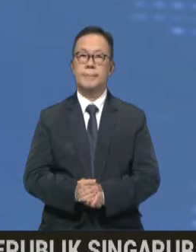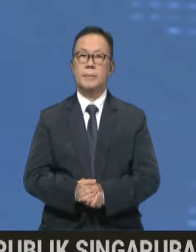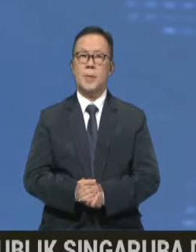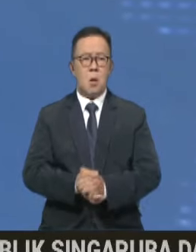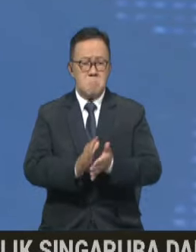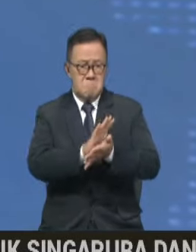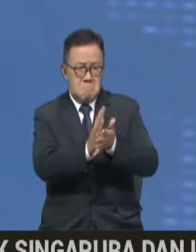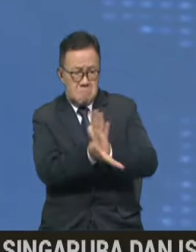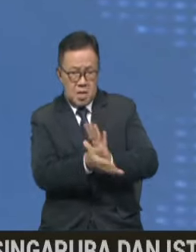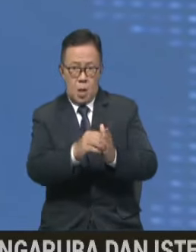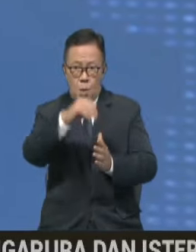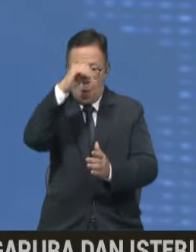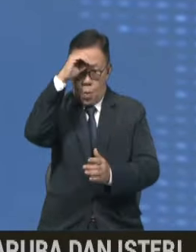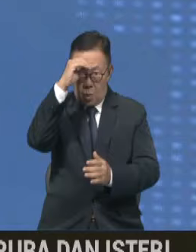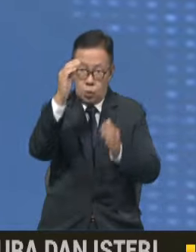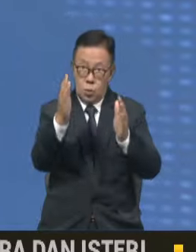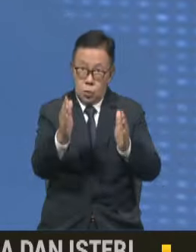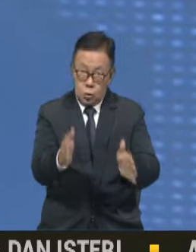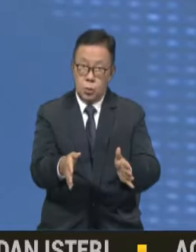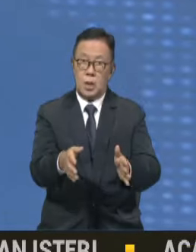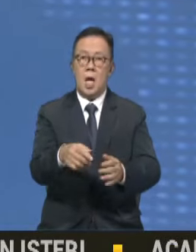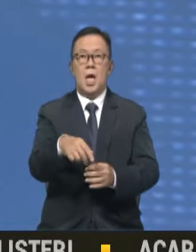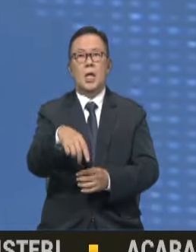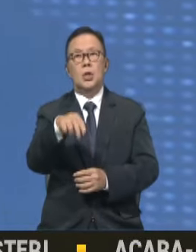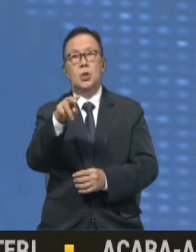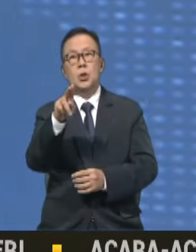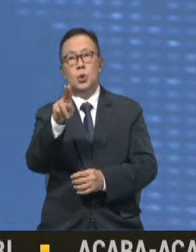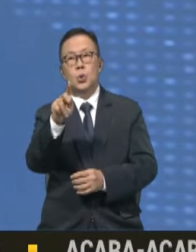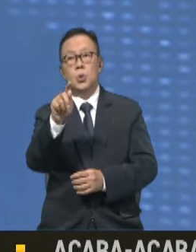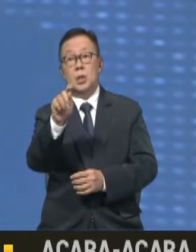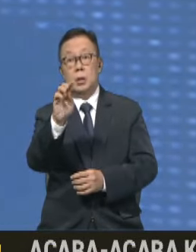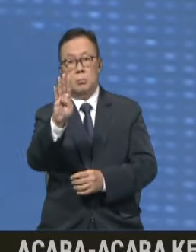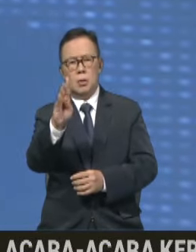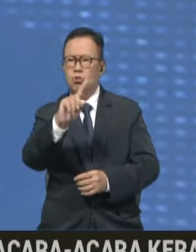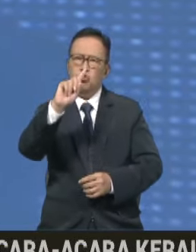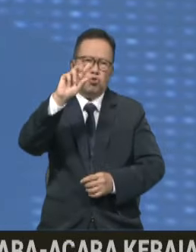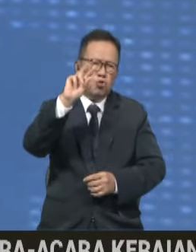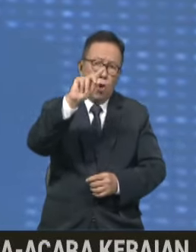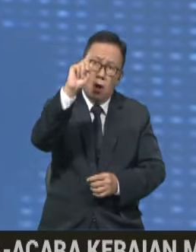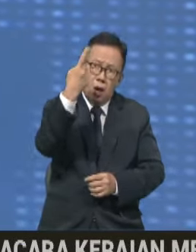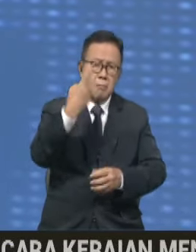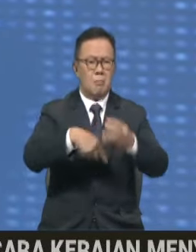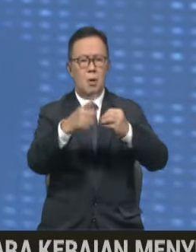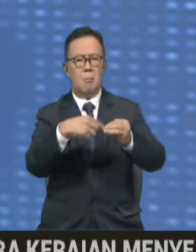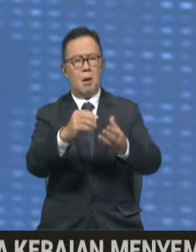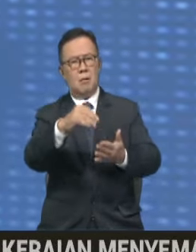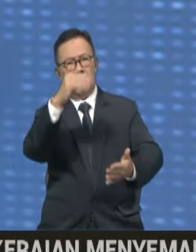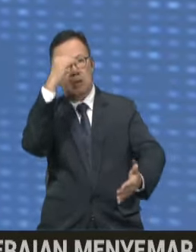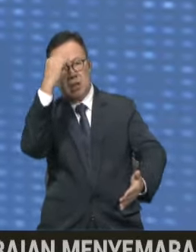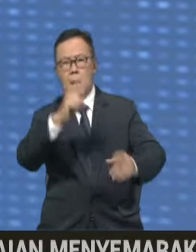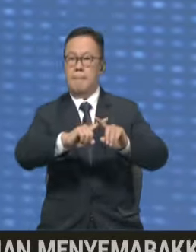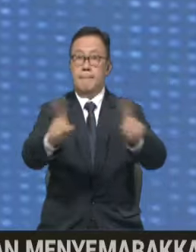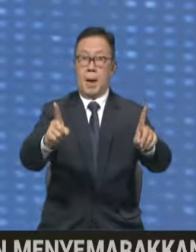Menjadi seorang pelajar di Universiti Teknologi Brunei bukan setakat untuk belajar sahaja tetapi memperoleh pengetahuan baharu